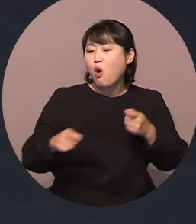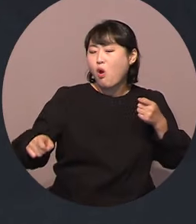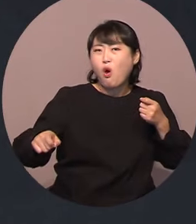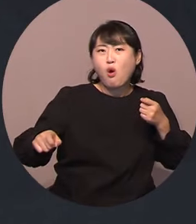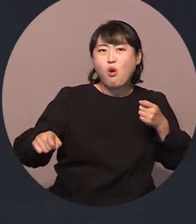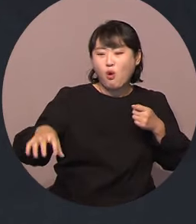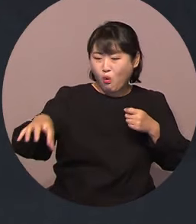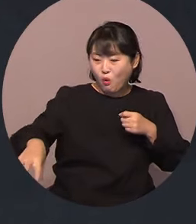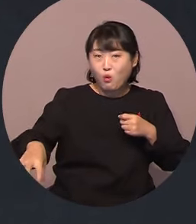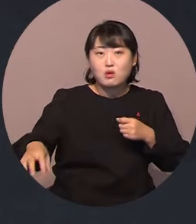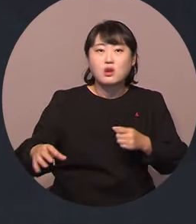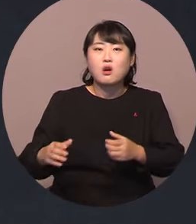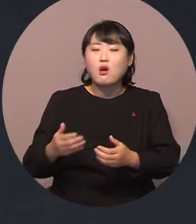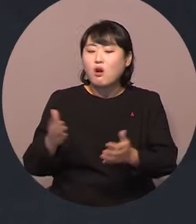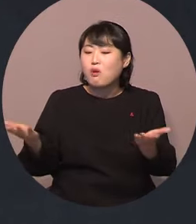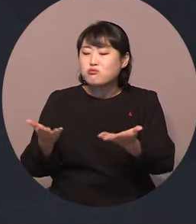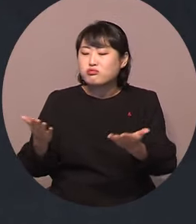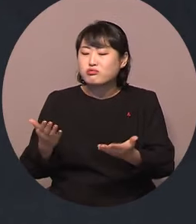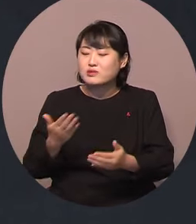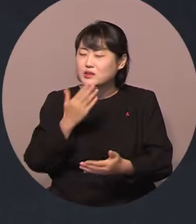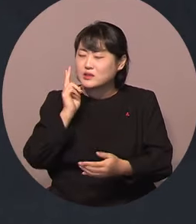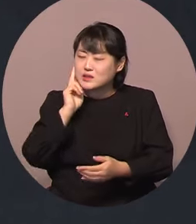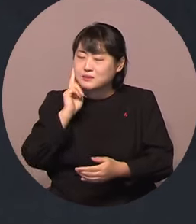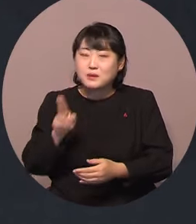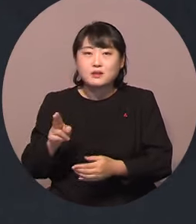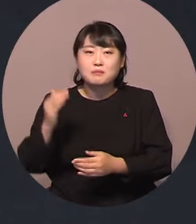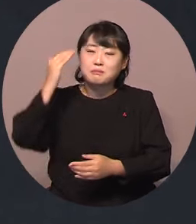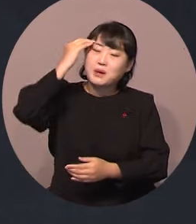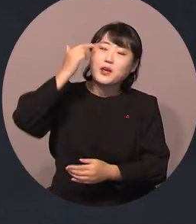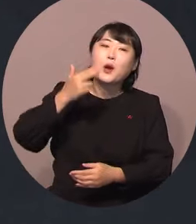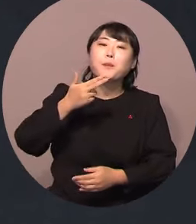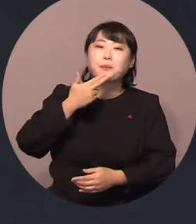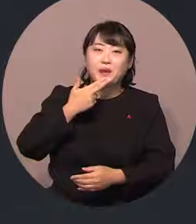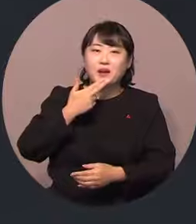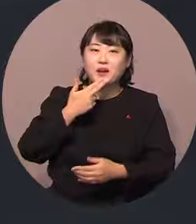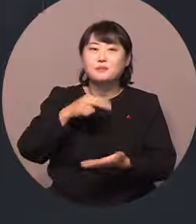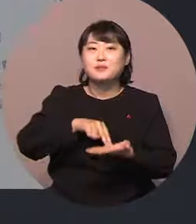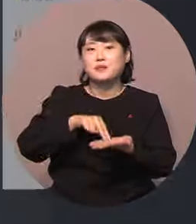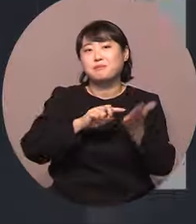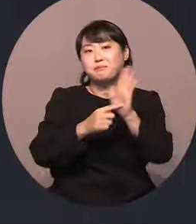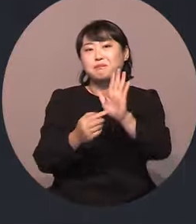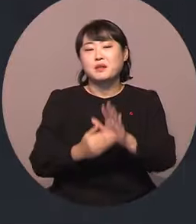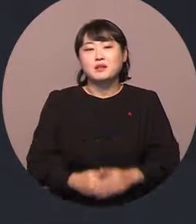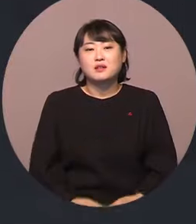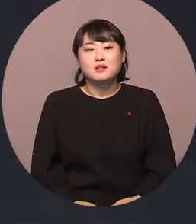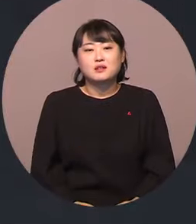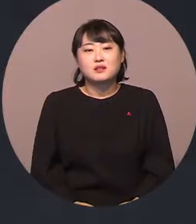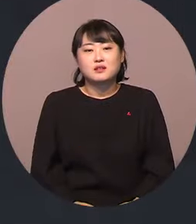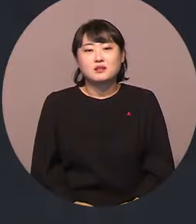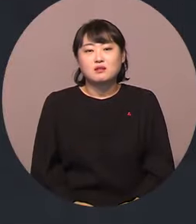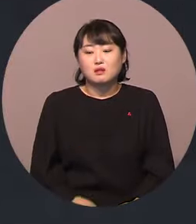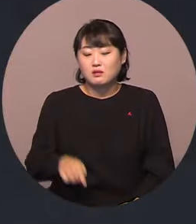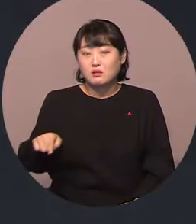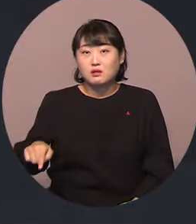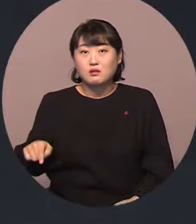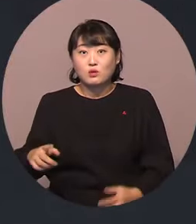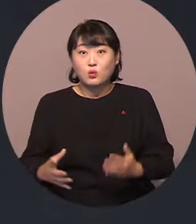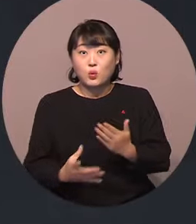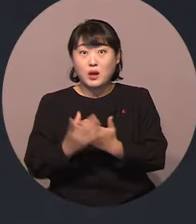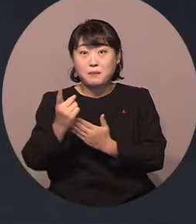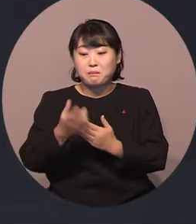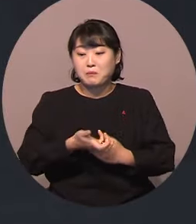멀어지더라도 업무의 중대한 지장을 초래하는 수준은 아닐 거라고 밝혔습니다 원설 본부의 김천 본사 통합